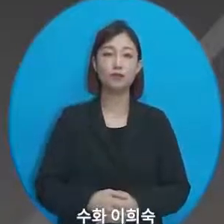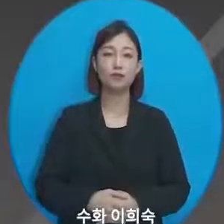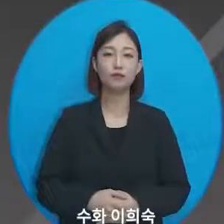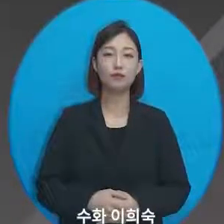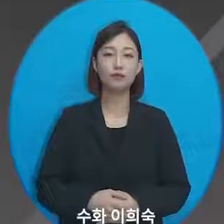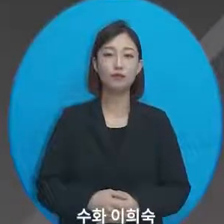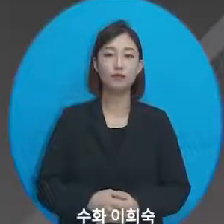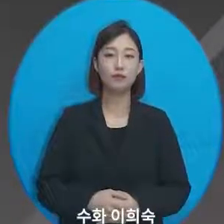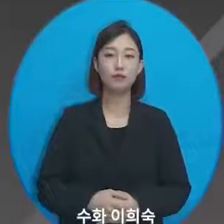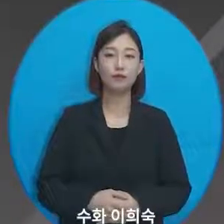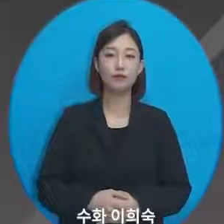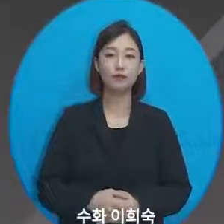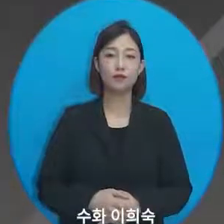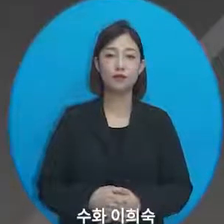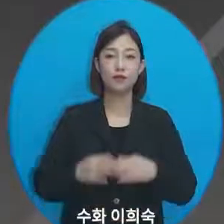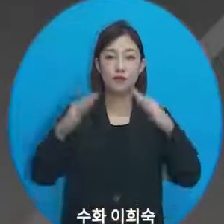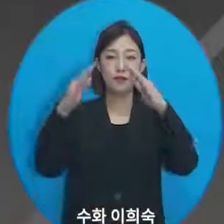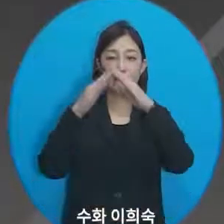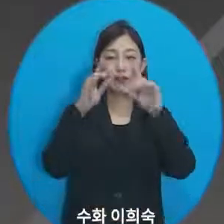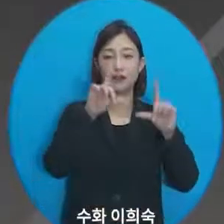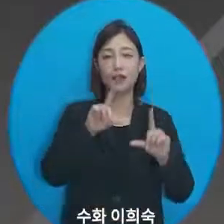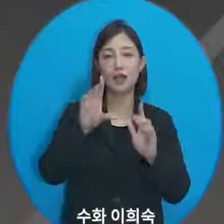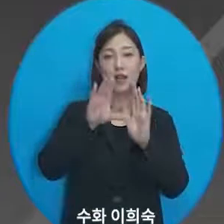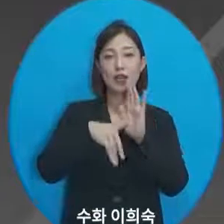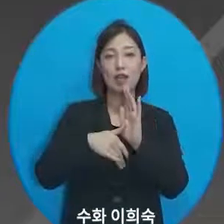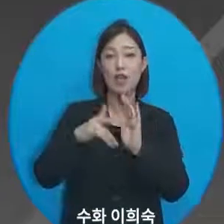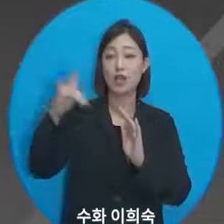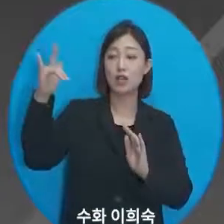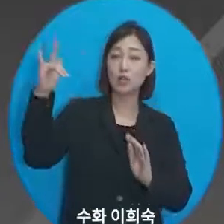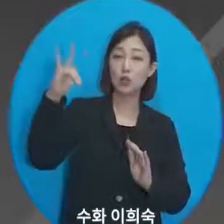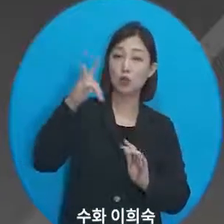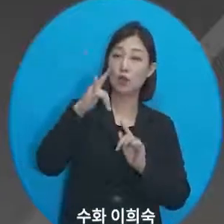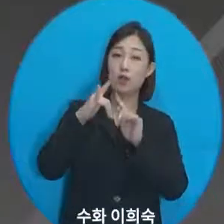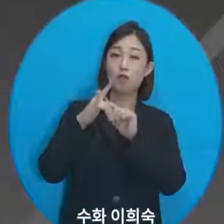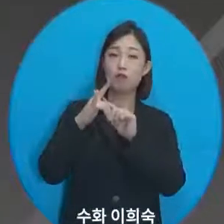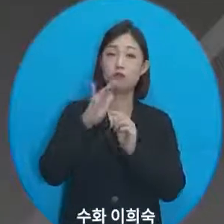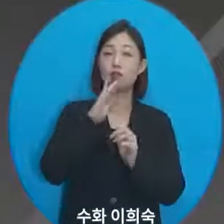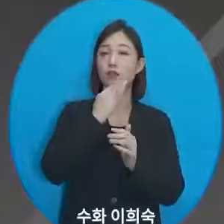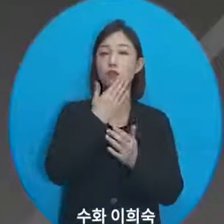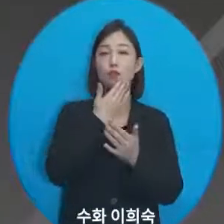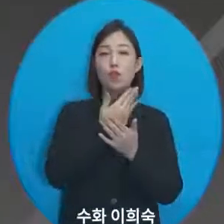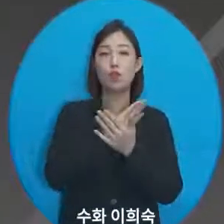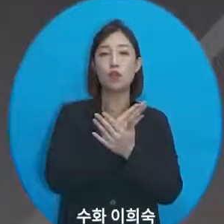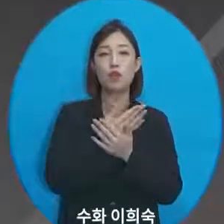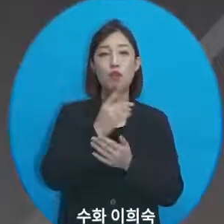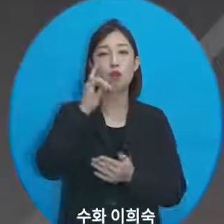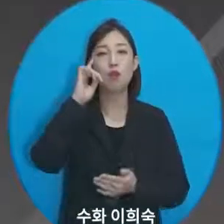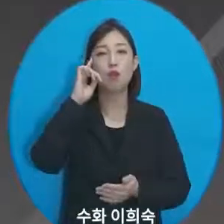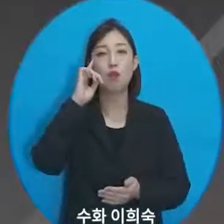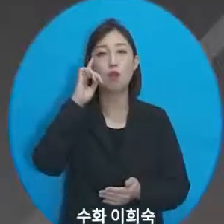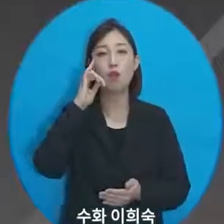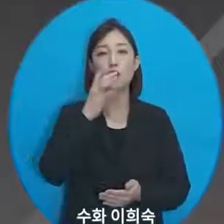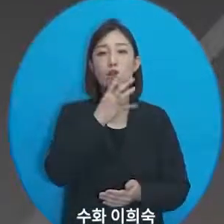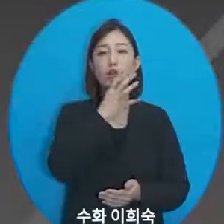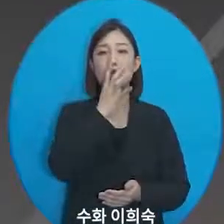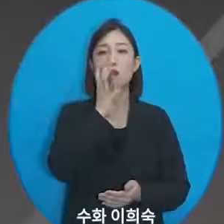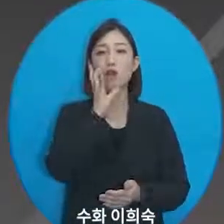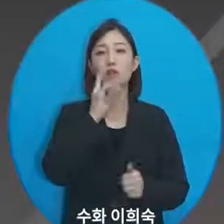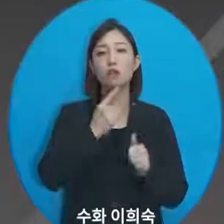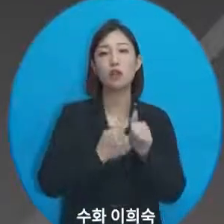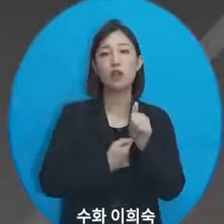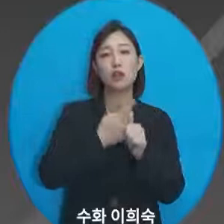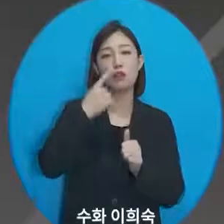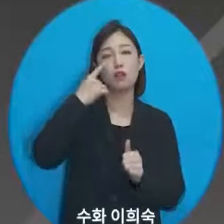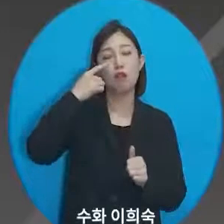공간을 이용하는 데 있어서 조명입니다. 즉 나이가 들면 시력 부분의 영향을 굉장히 많이